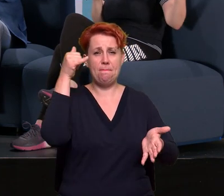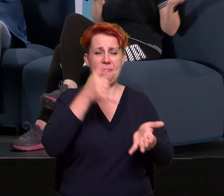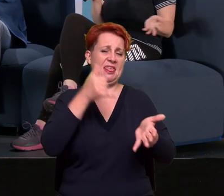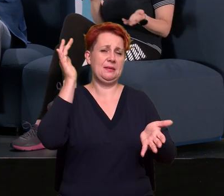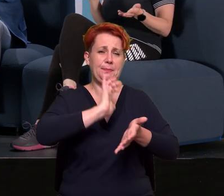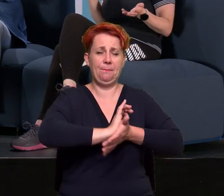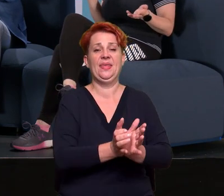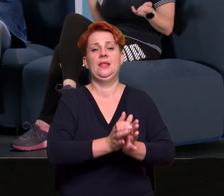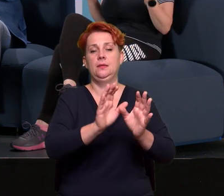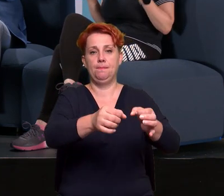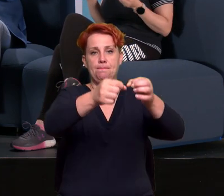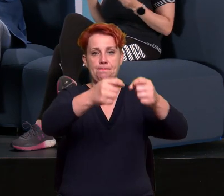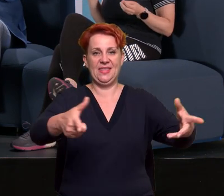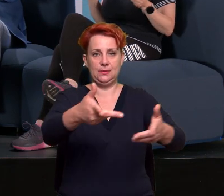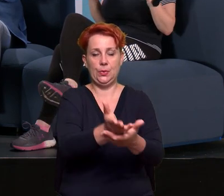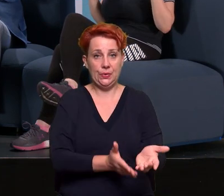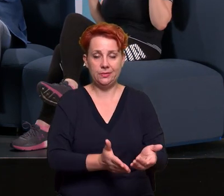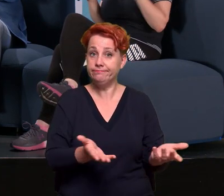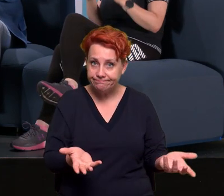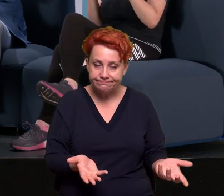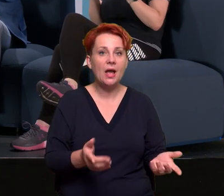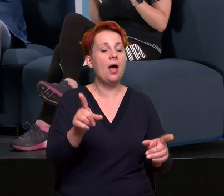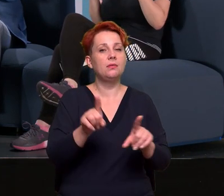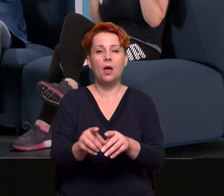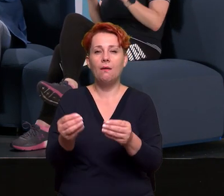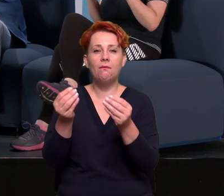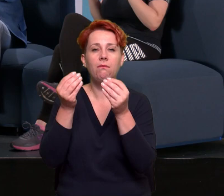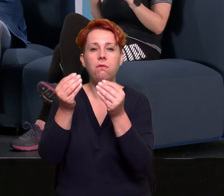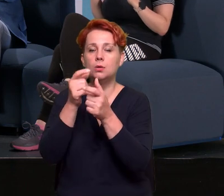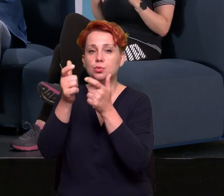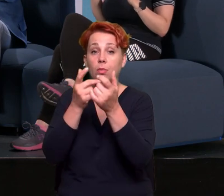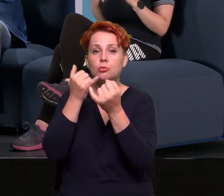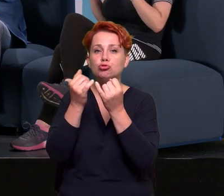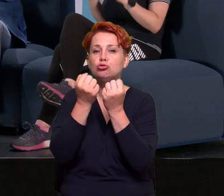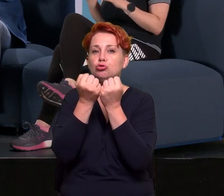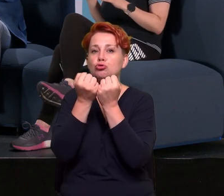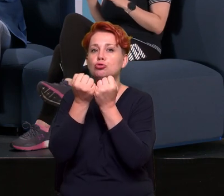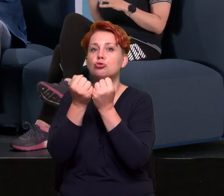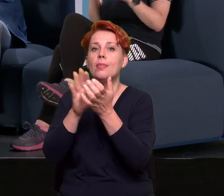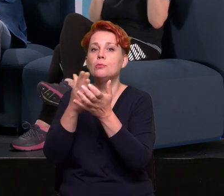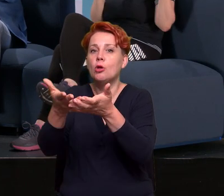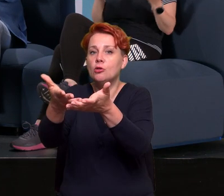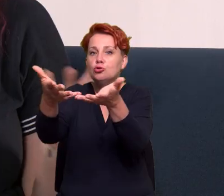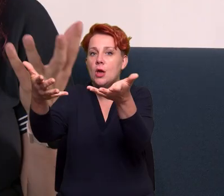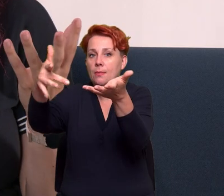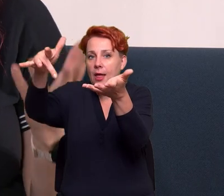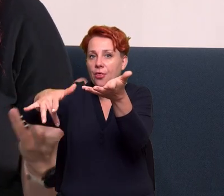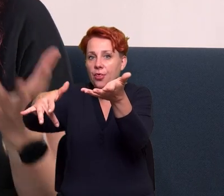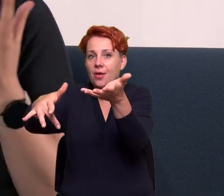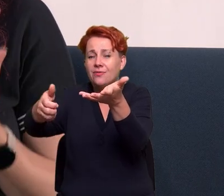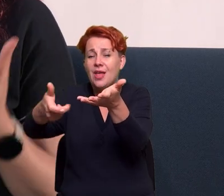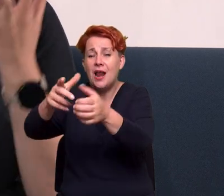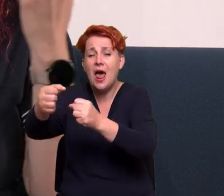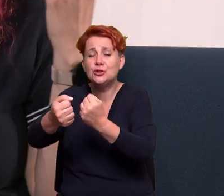spaść na kafelki, się potłuc. A z drugiej strony jest tak doskonale zrobione, że dobrze zakonserwowane, na przykład zakopane w ziemi, może przetrwać lata.